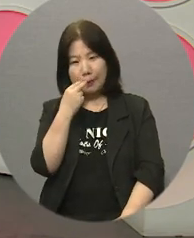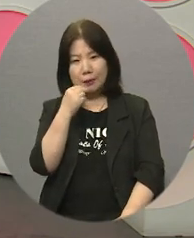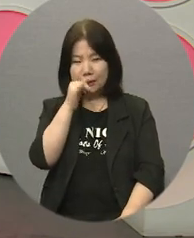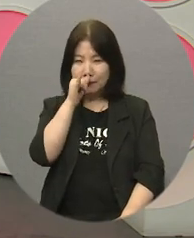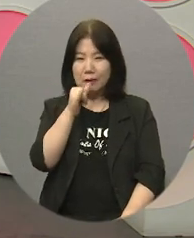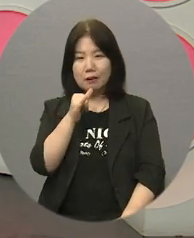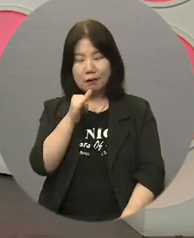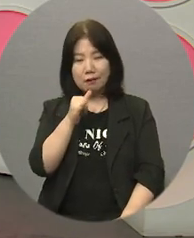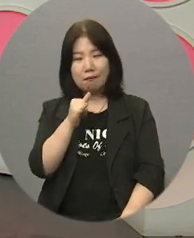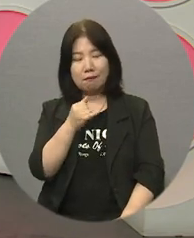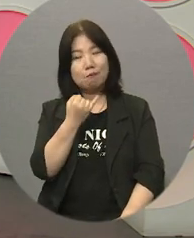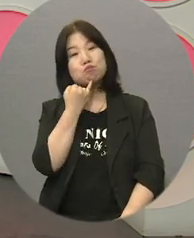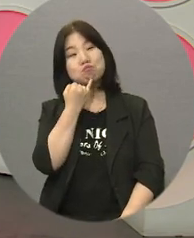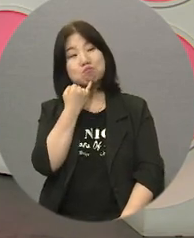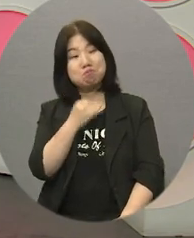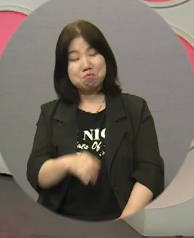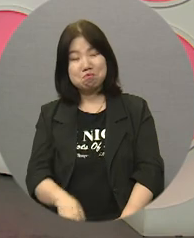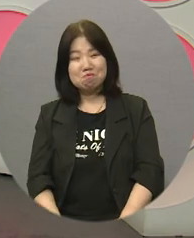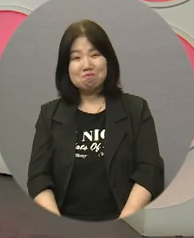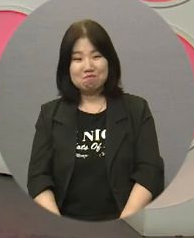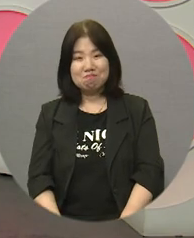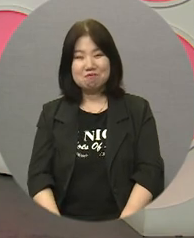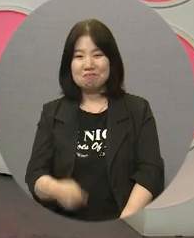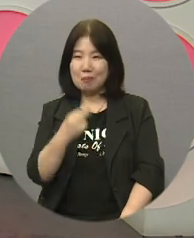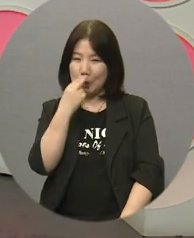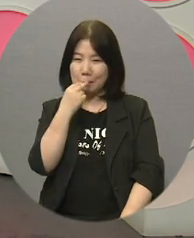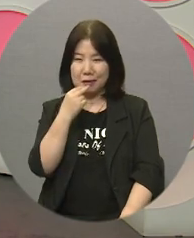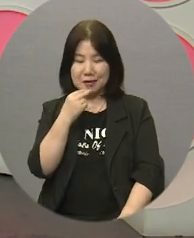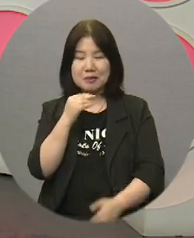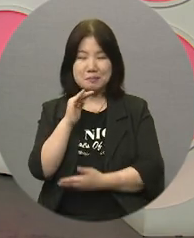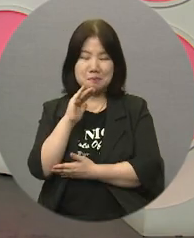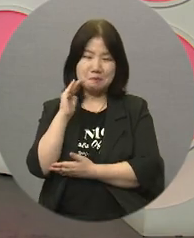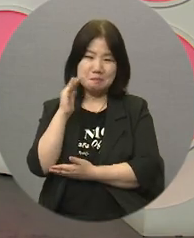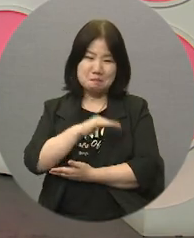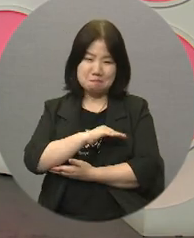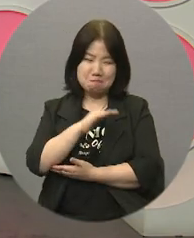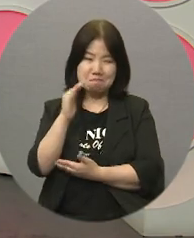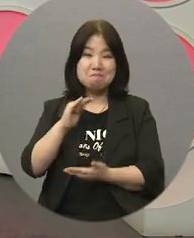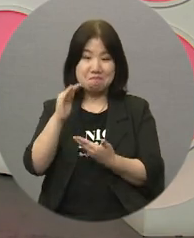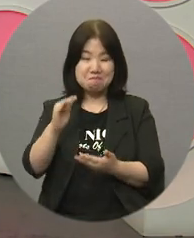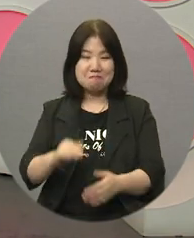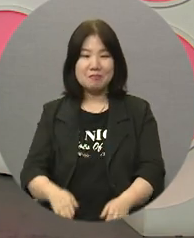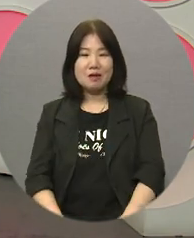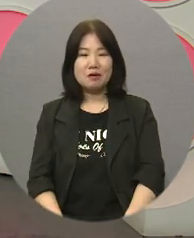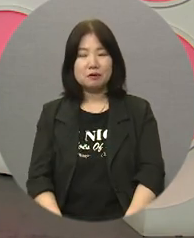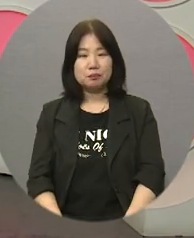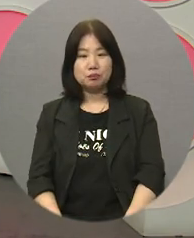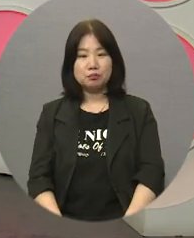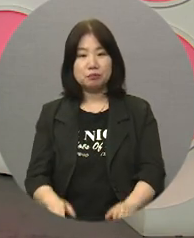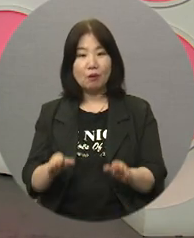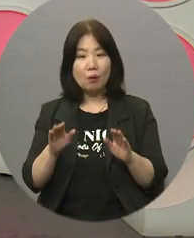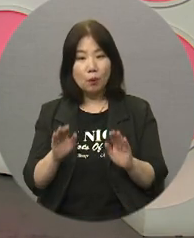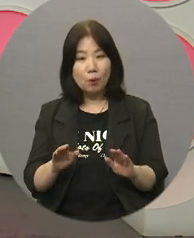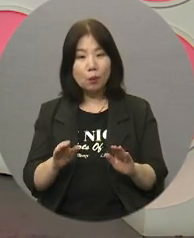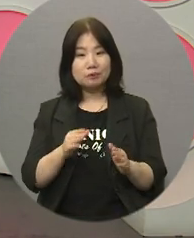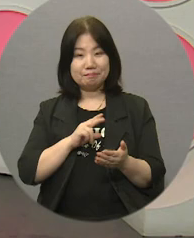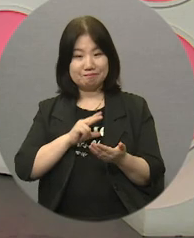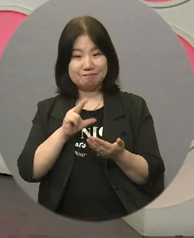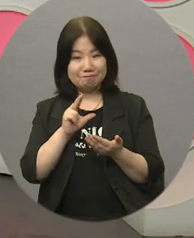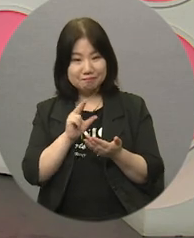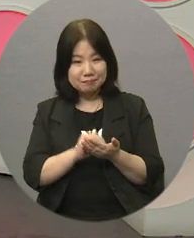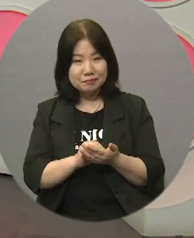괜찮으시겠습니까? 긴장돼, 긴장돼. 네. 그런 거 좋아요. 코맹맹이 사연 좋습니다. 네. 감동 사연 가겠습니다. 자, 오늘의 감동 사연